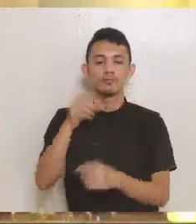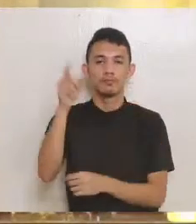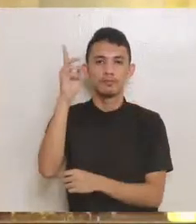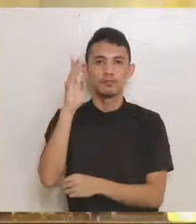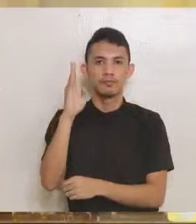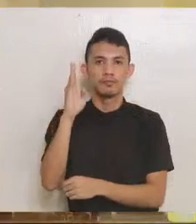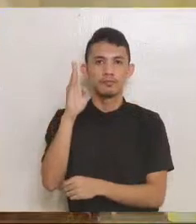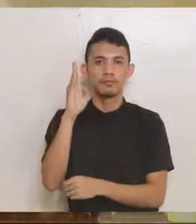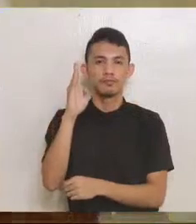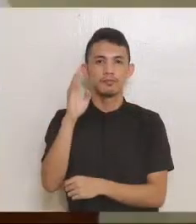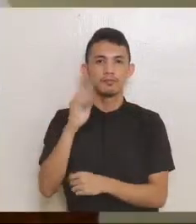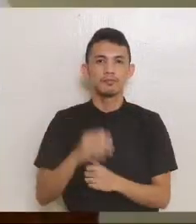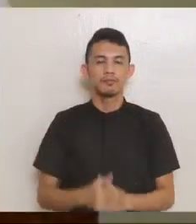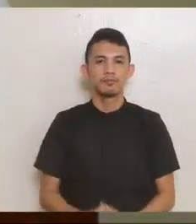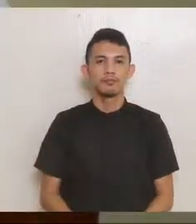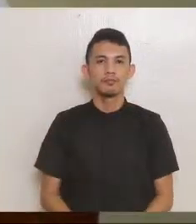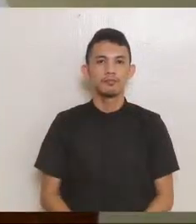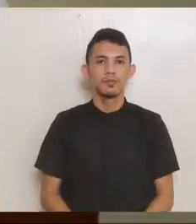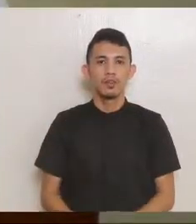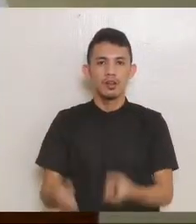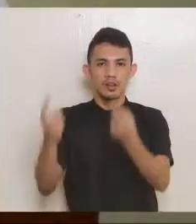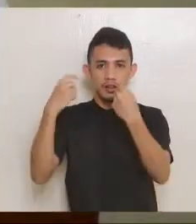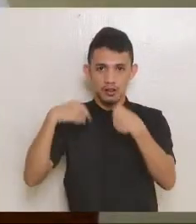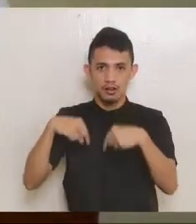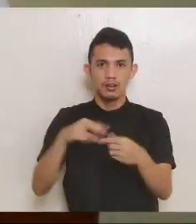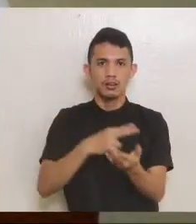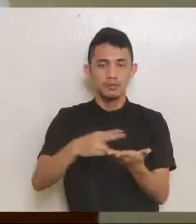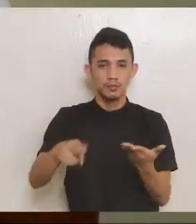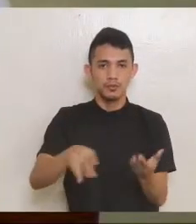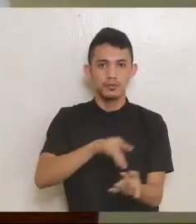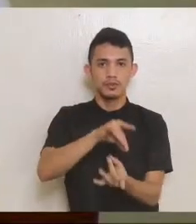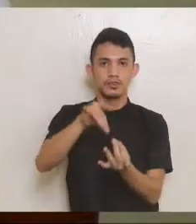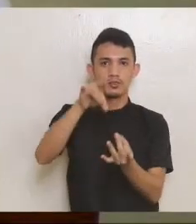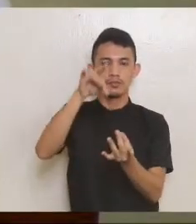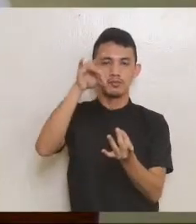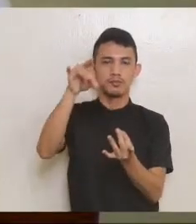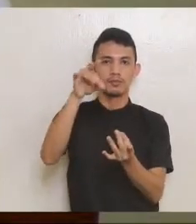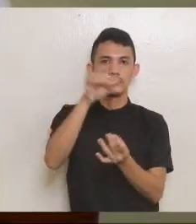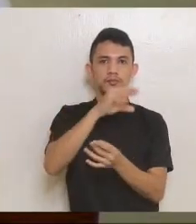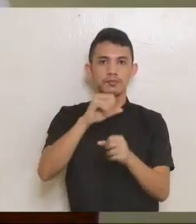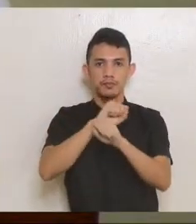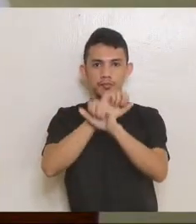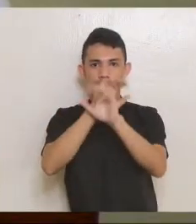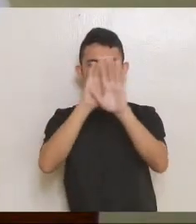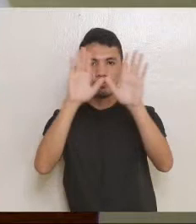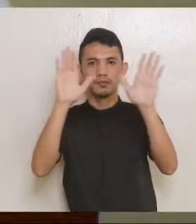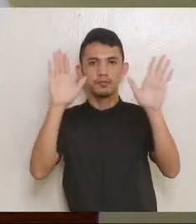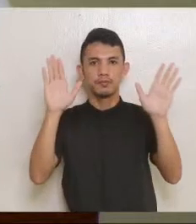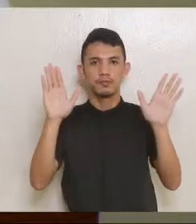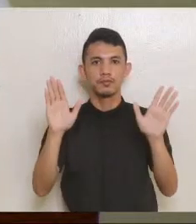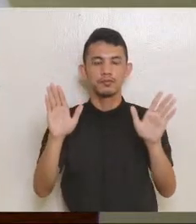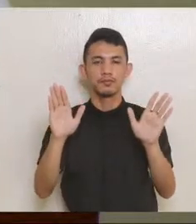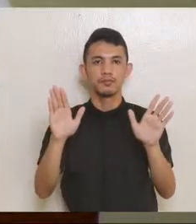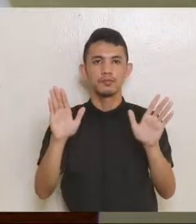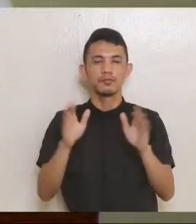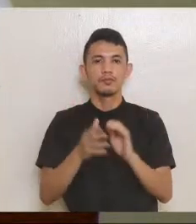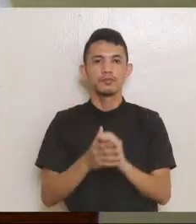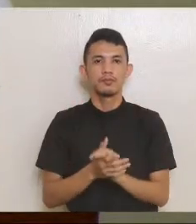Sekwensya. Umarika o Espiritu Santo, ug ibanwag ang langit nung silaw sa imong